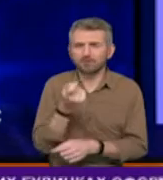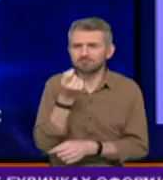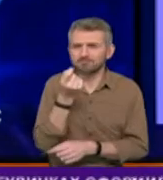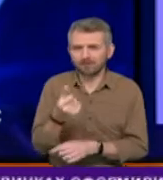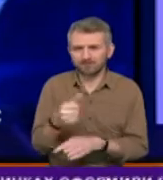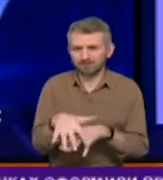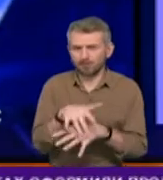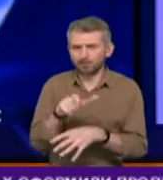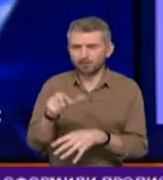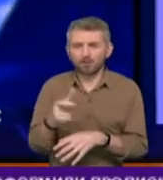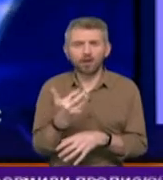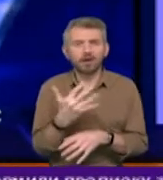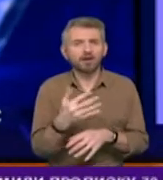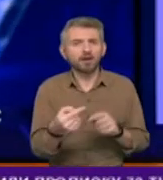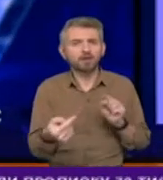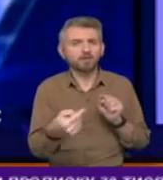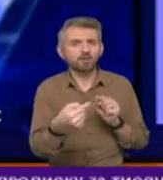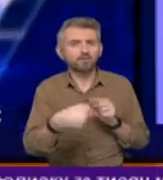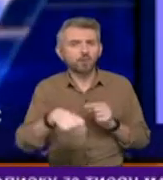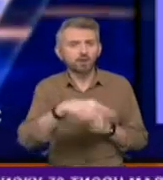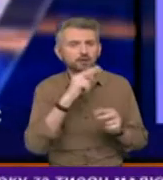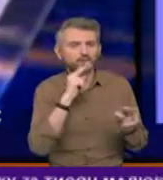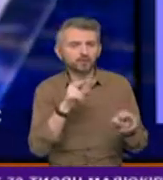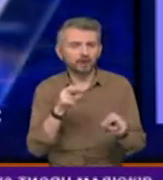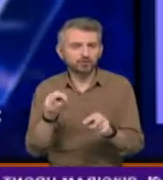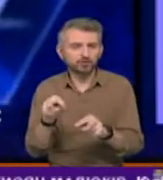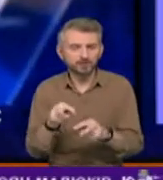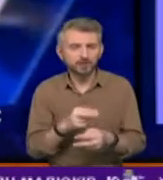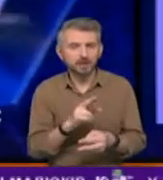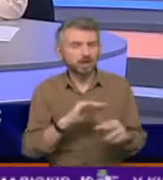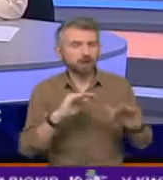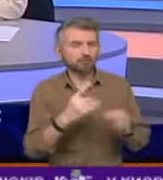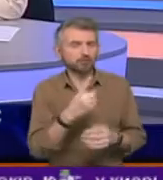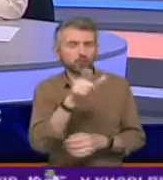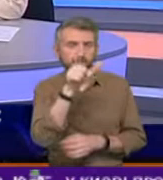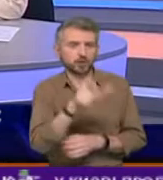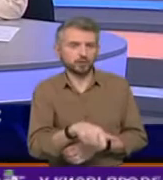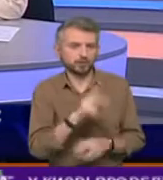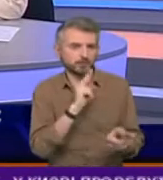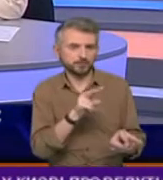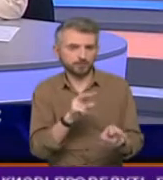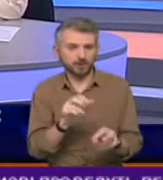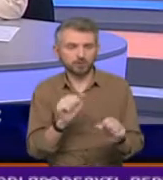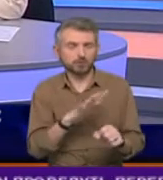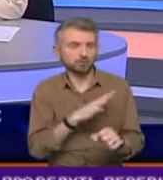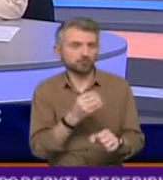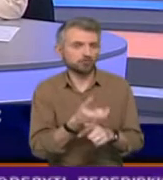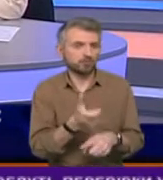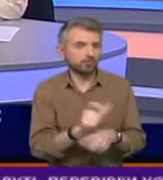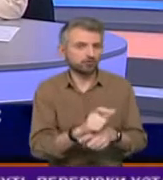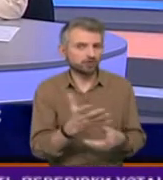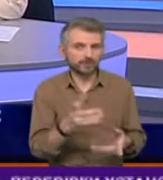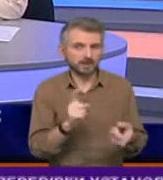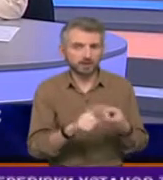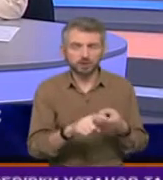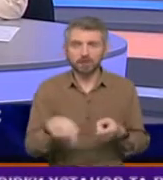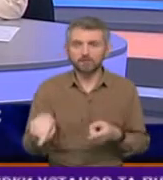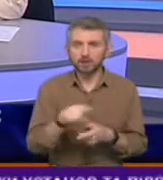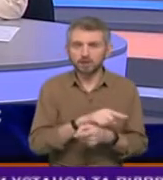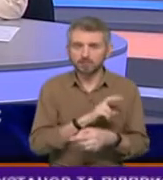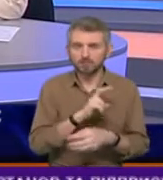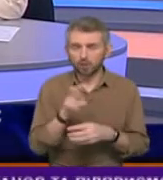кількості зареєстрованих біологія виходить в топи, хоча насправді абсолютно інший чинник. Тому... Насправді вибір предметів – це така дуже тонка матерія,